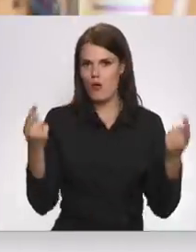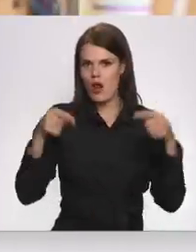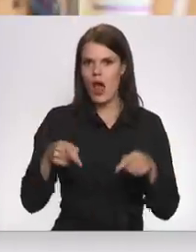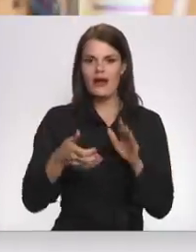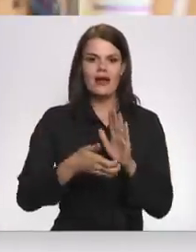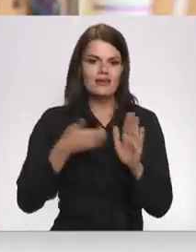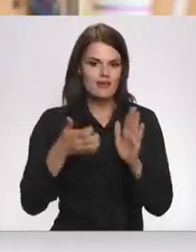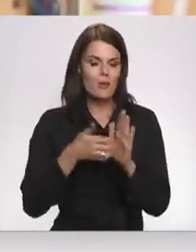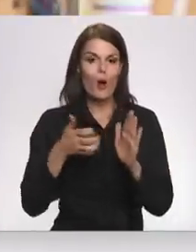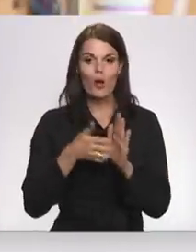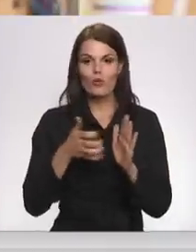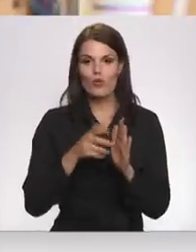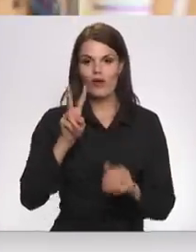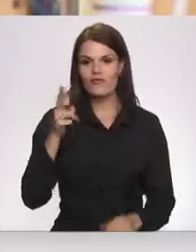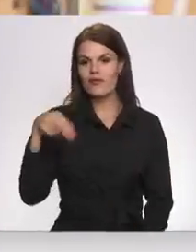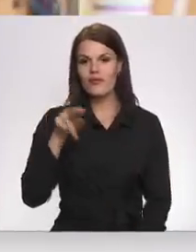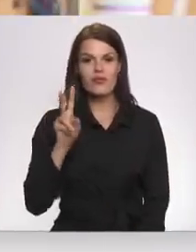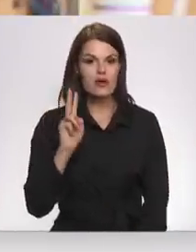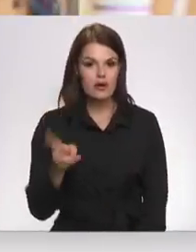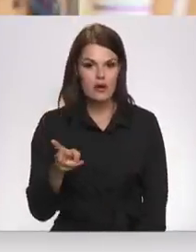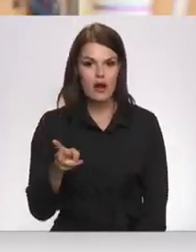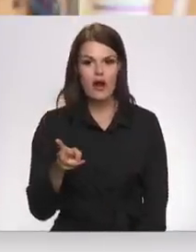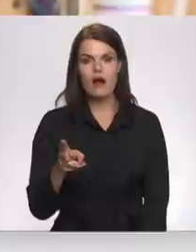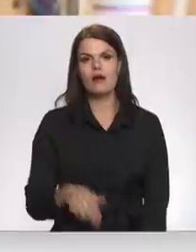izmantotas VDK